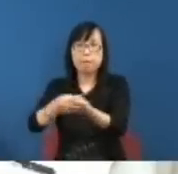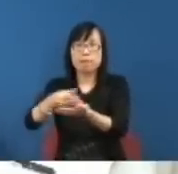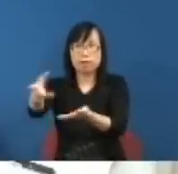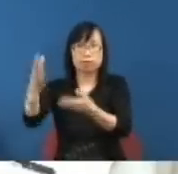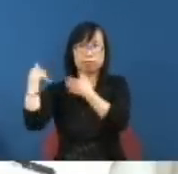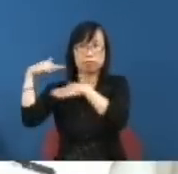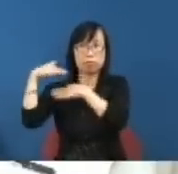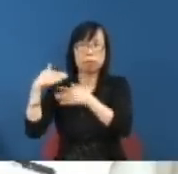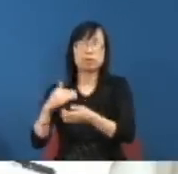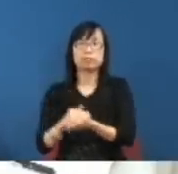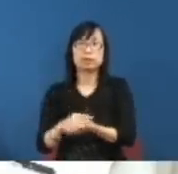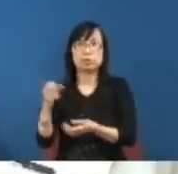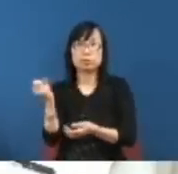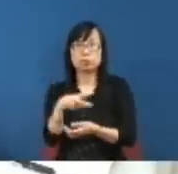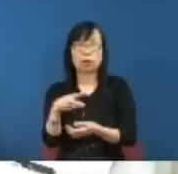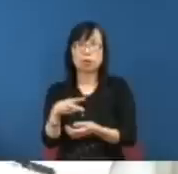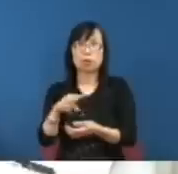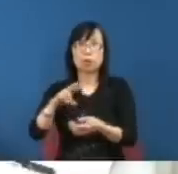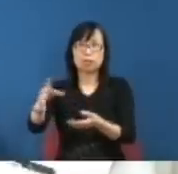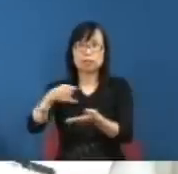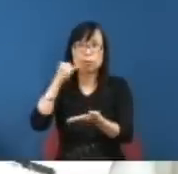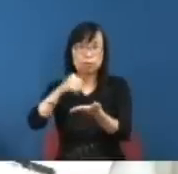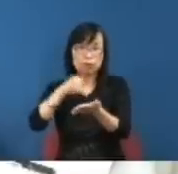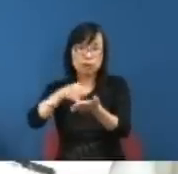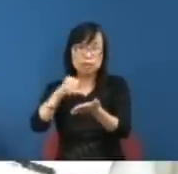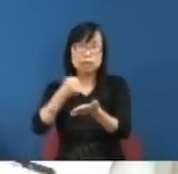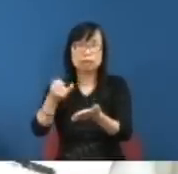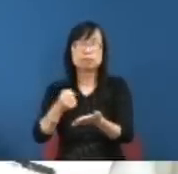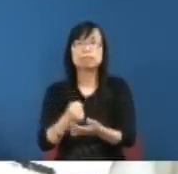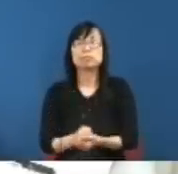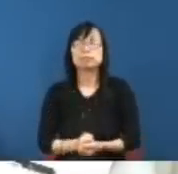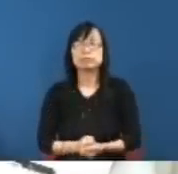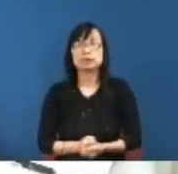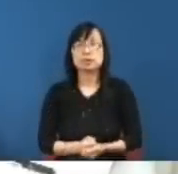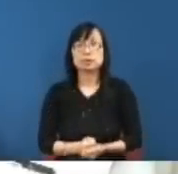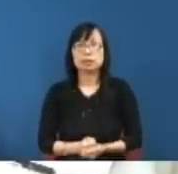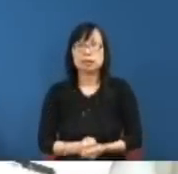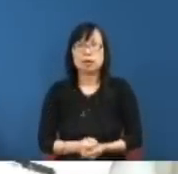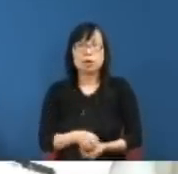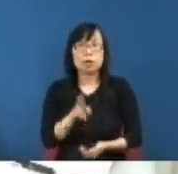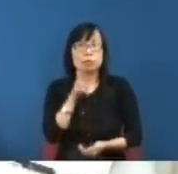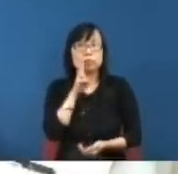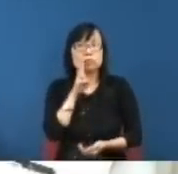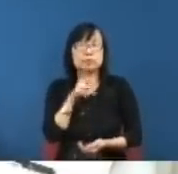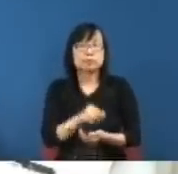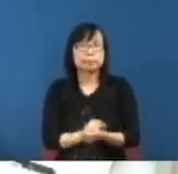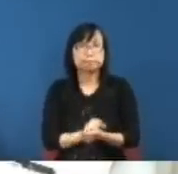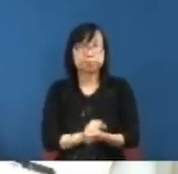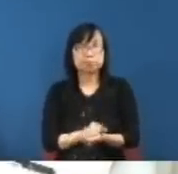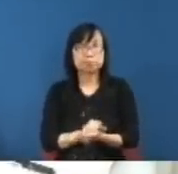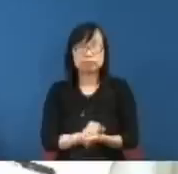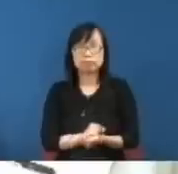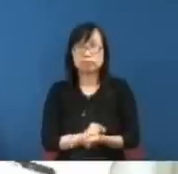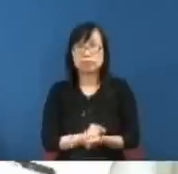品，然後再收它們息收它們的本，真的等於即是大耳窿。所以你看